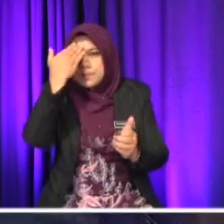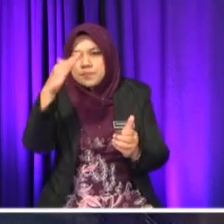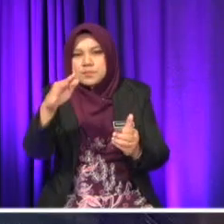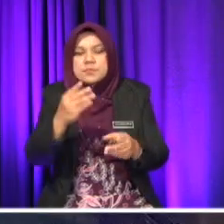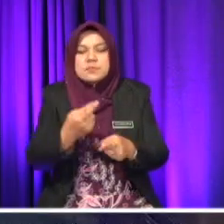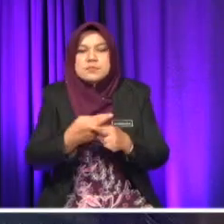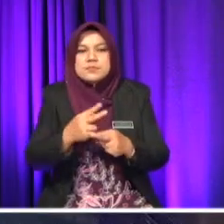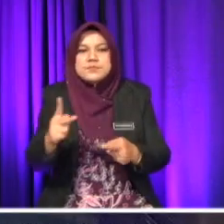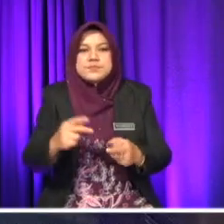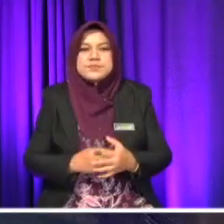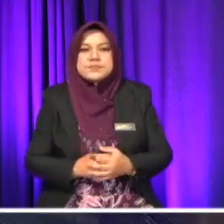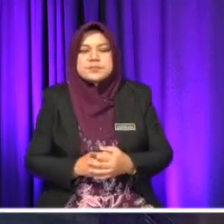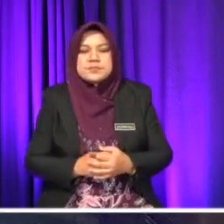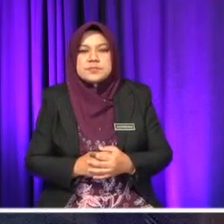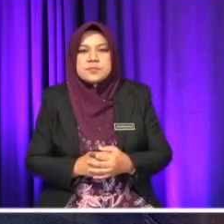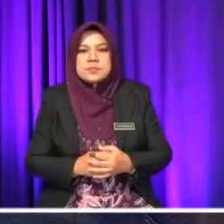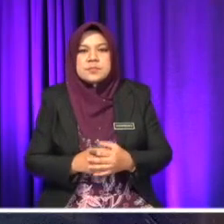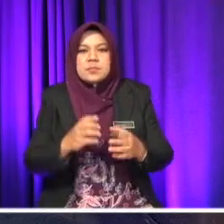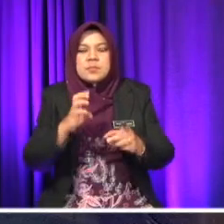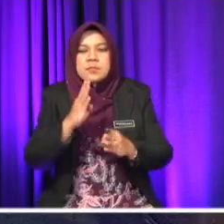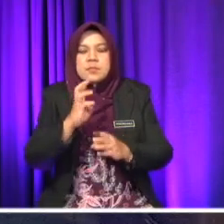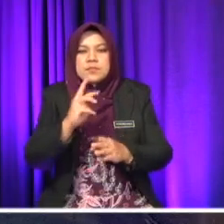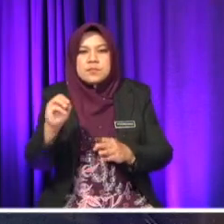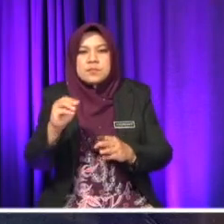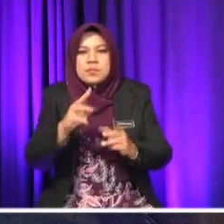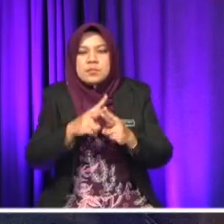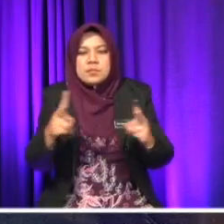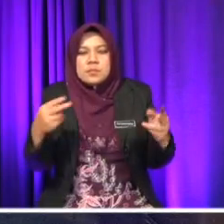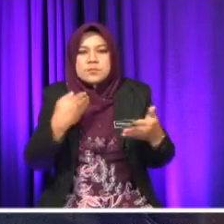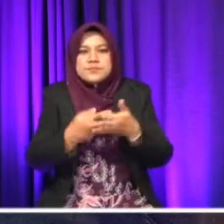media merupakan elemen yang sangat dekat dengan mereka